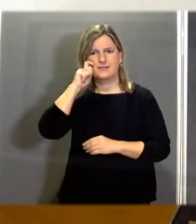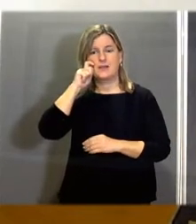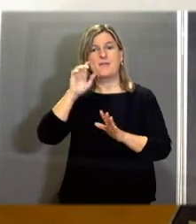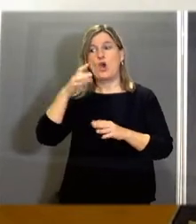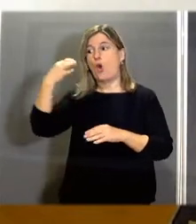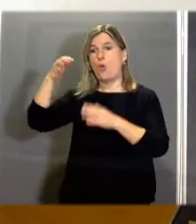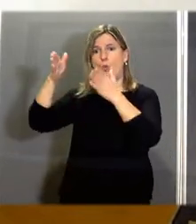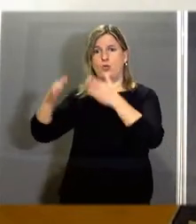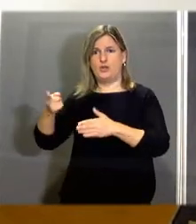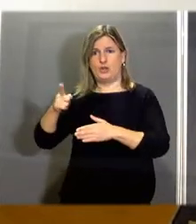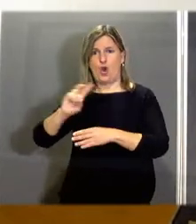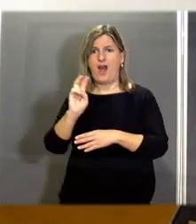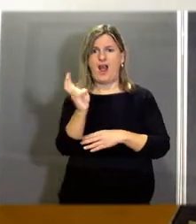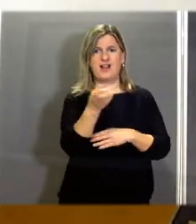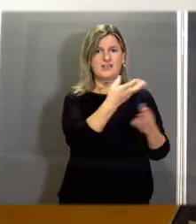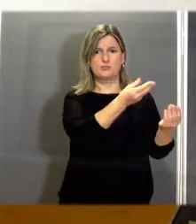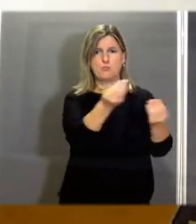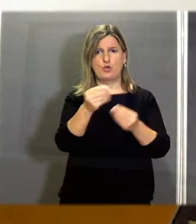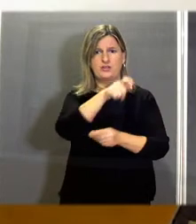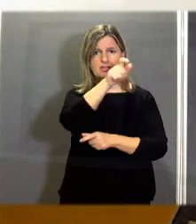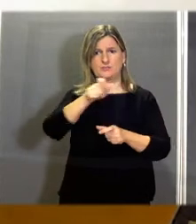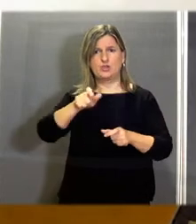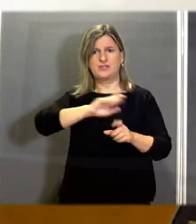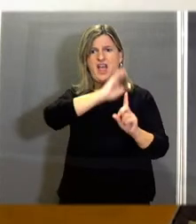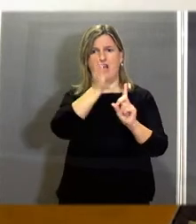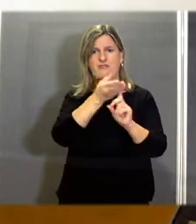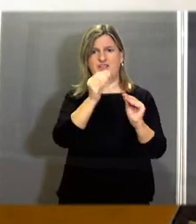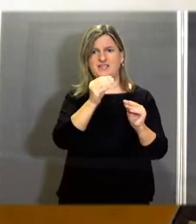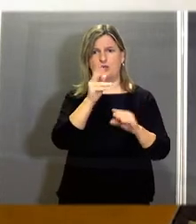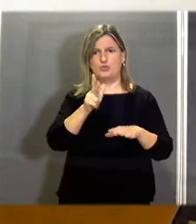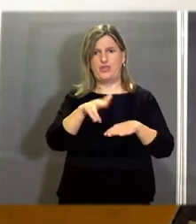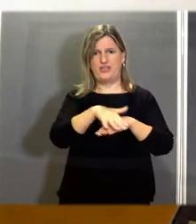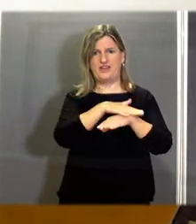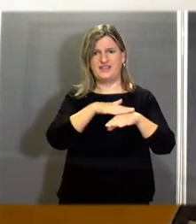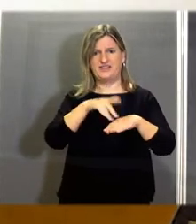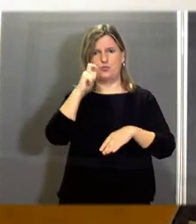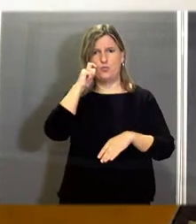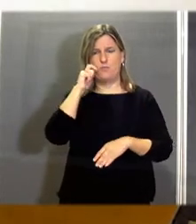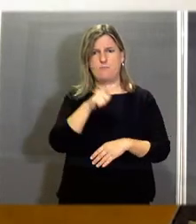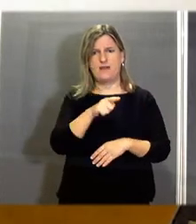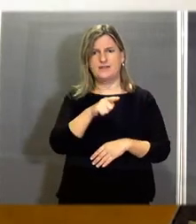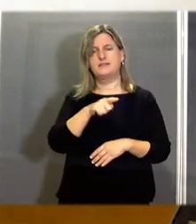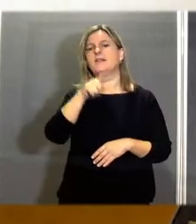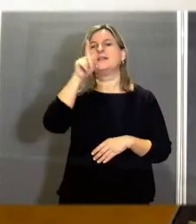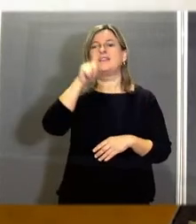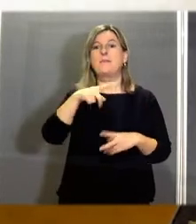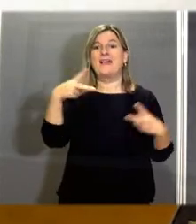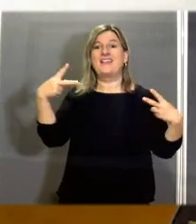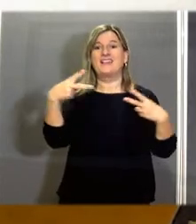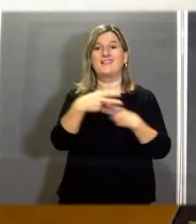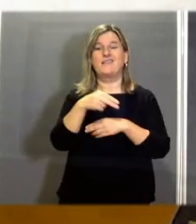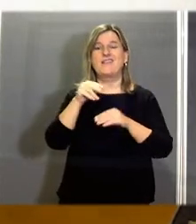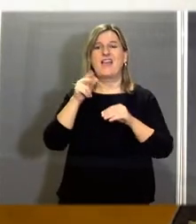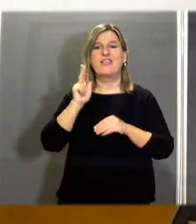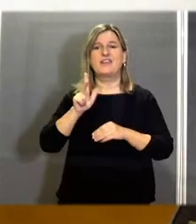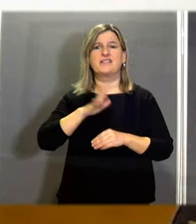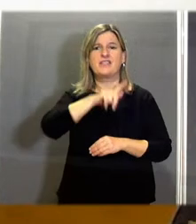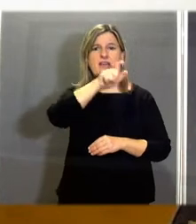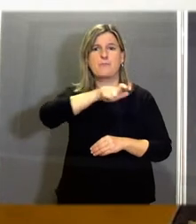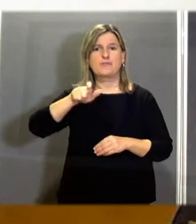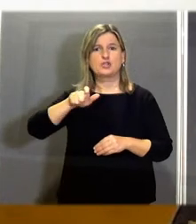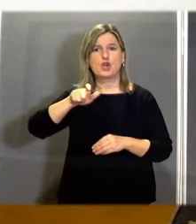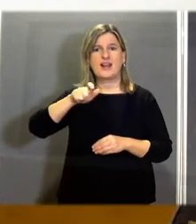moltíssimes persones. I en definitiva, es retalla la gent que no només és coherent amb les